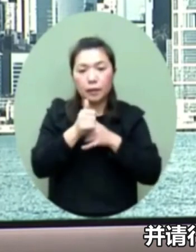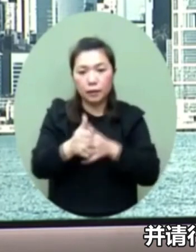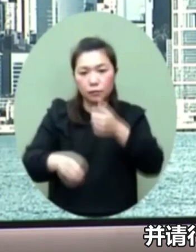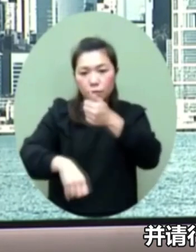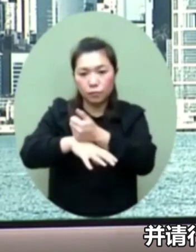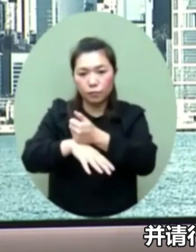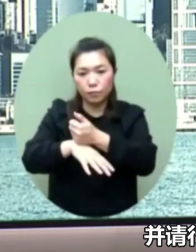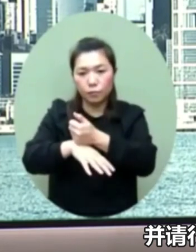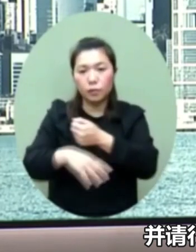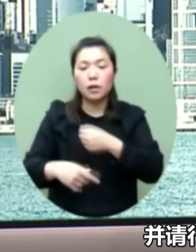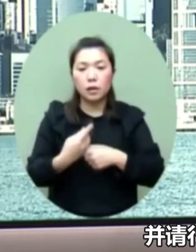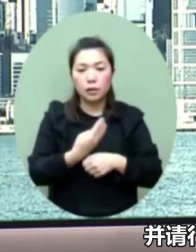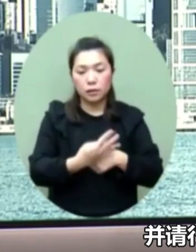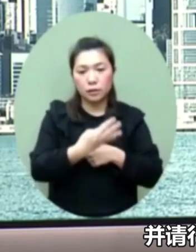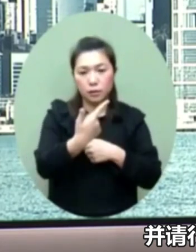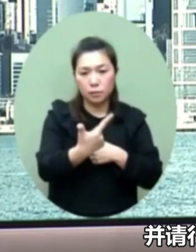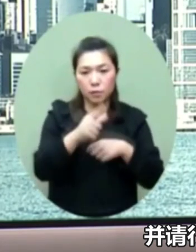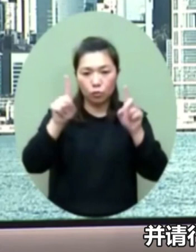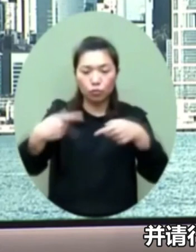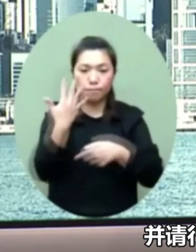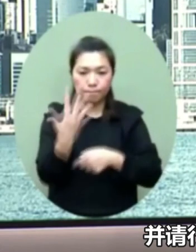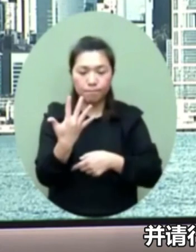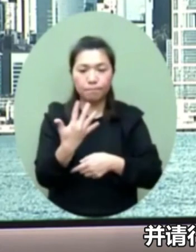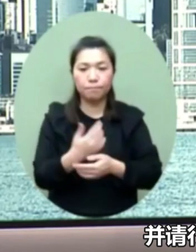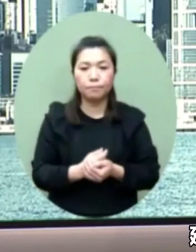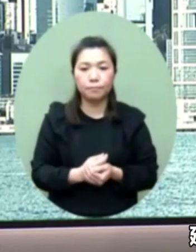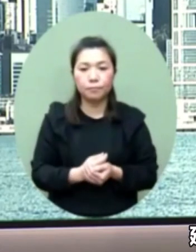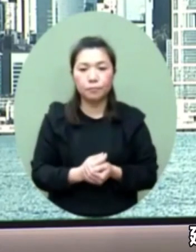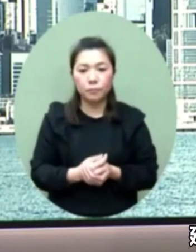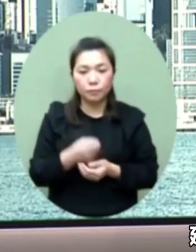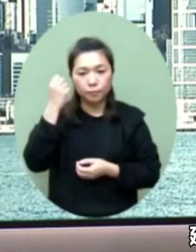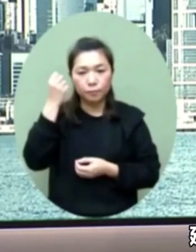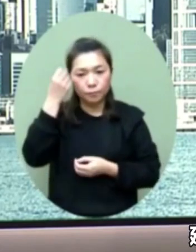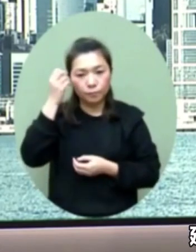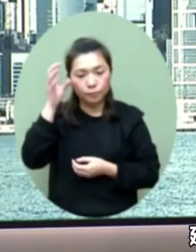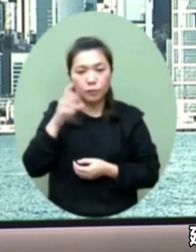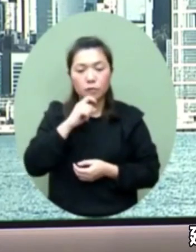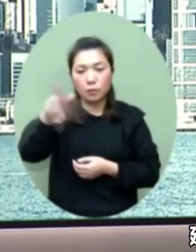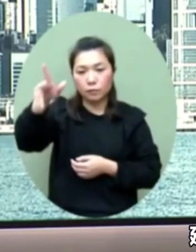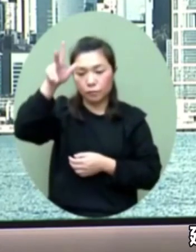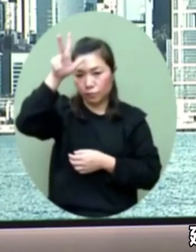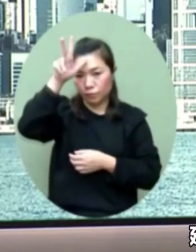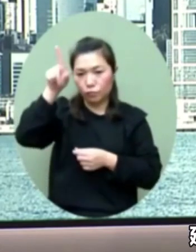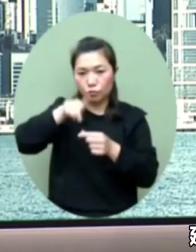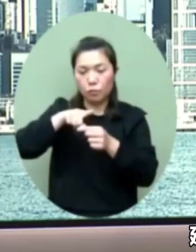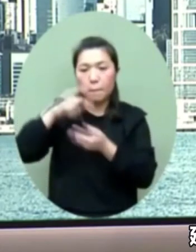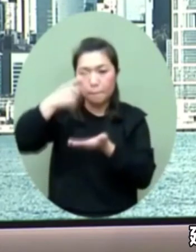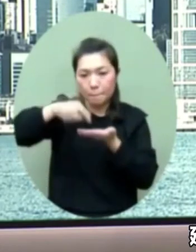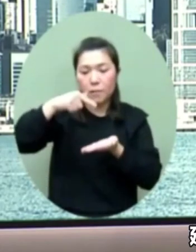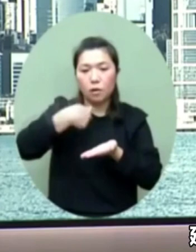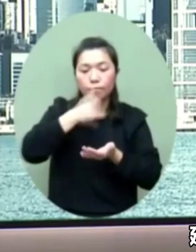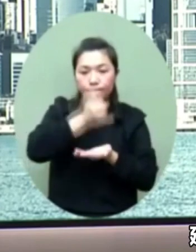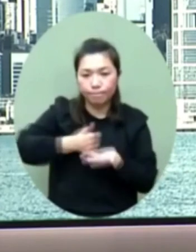法第48(5)条建议中央人民政府批准我的辞